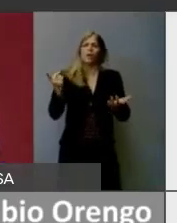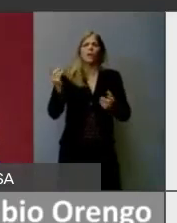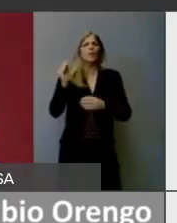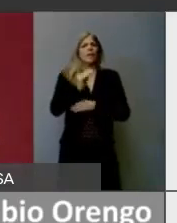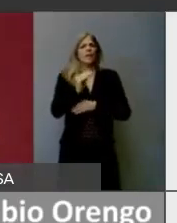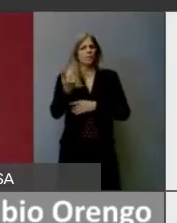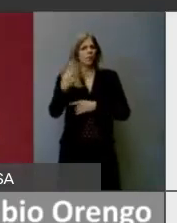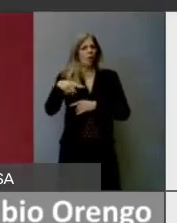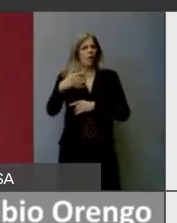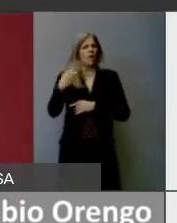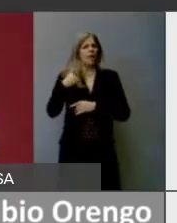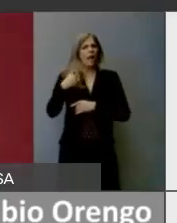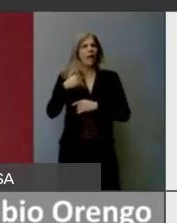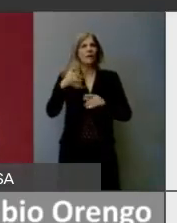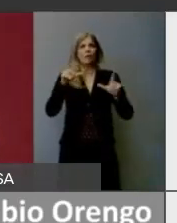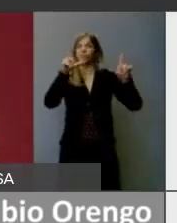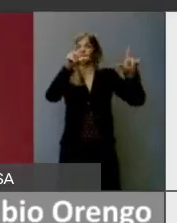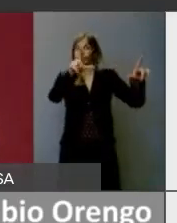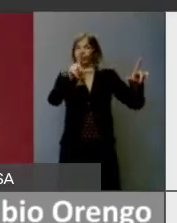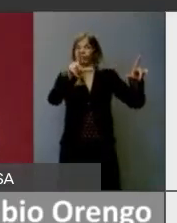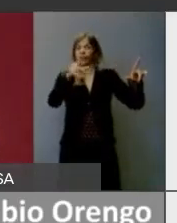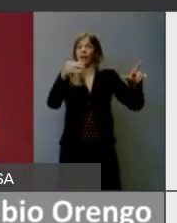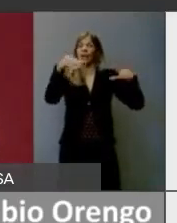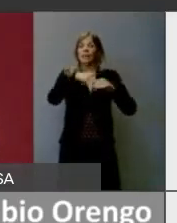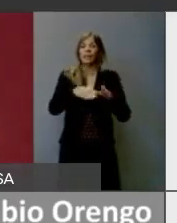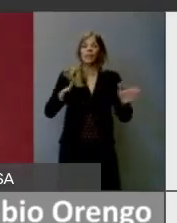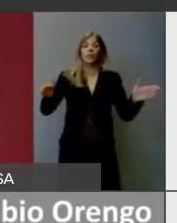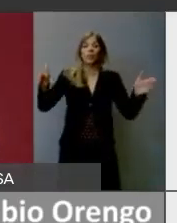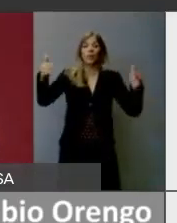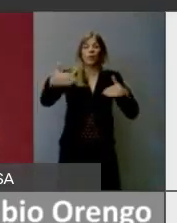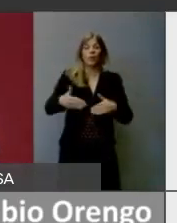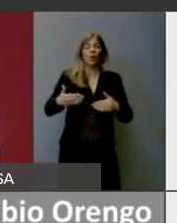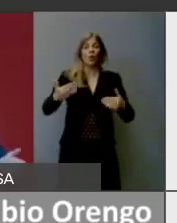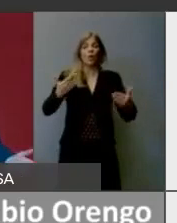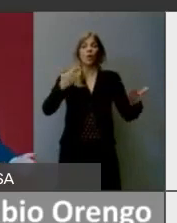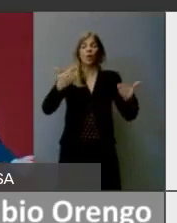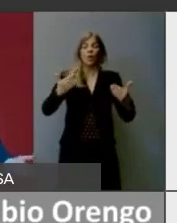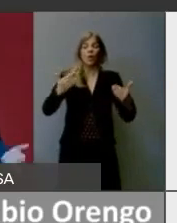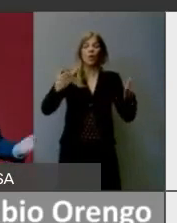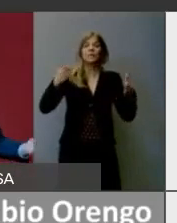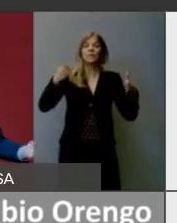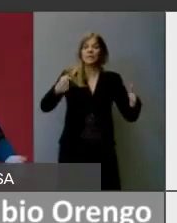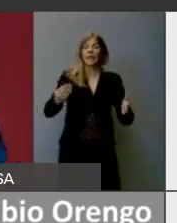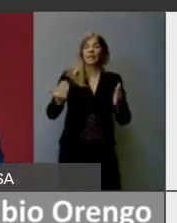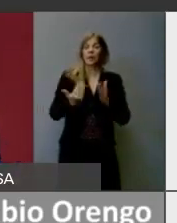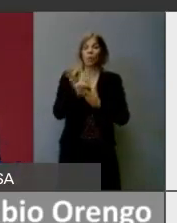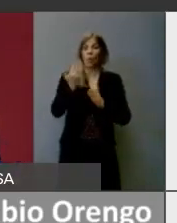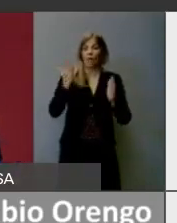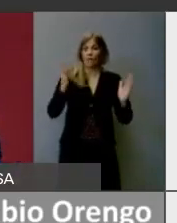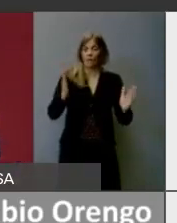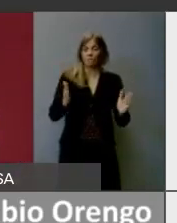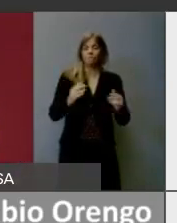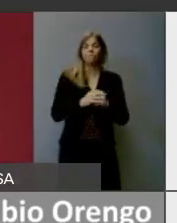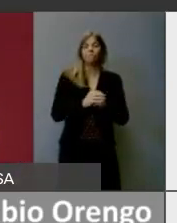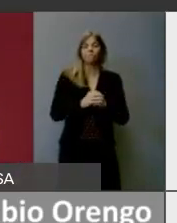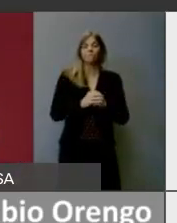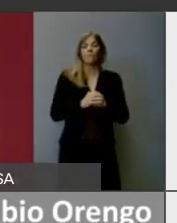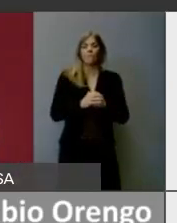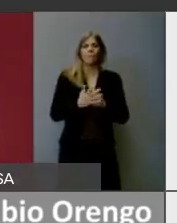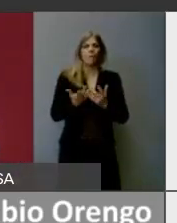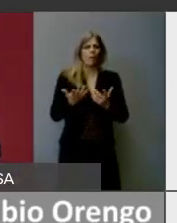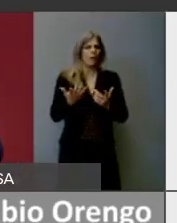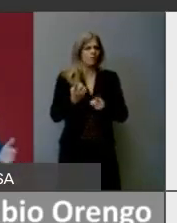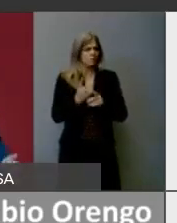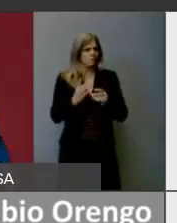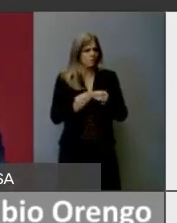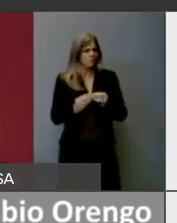memoria all'interno dell'auditorium Strada Nuova, che quindi verrà prossimamente fatto. E